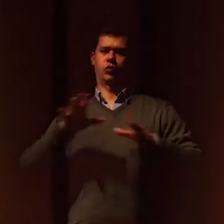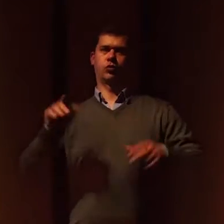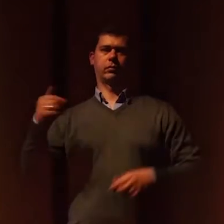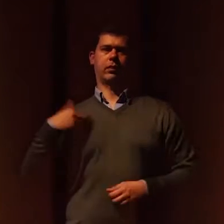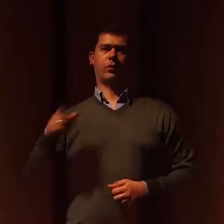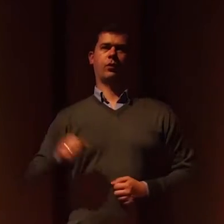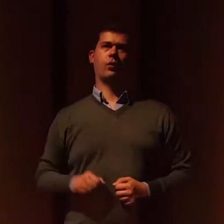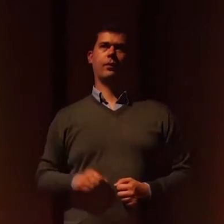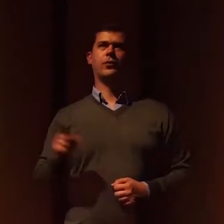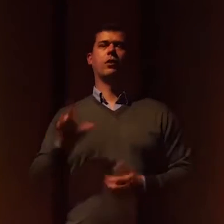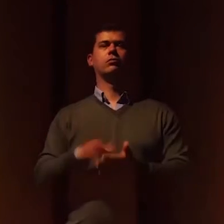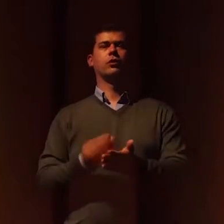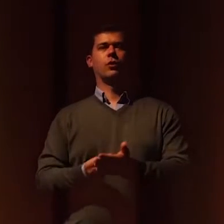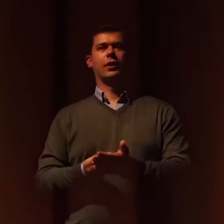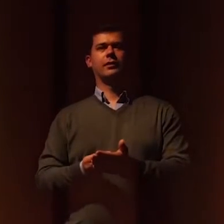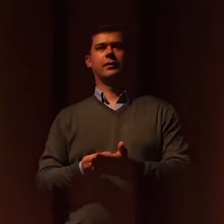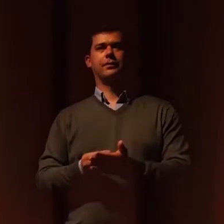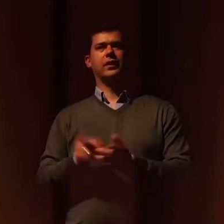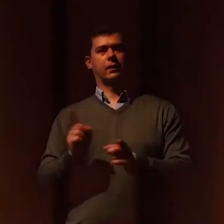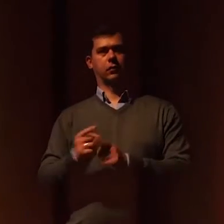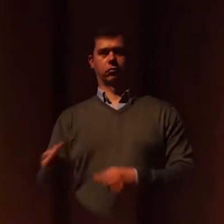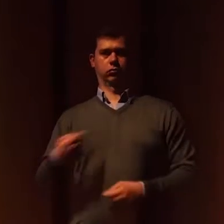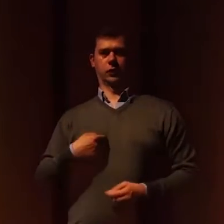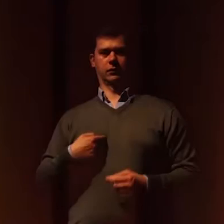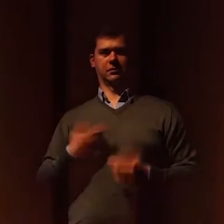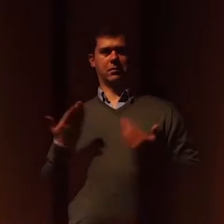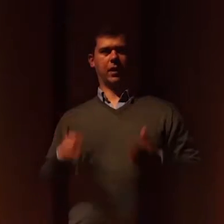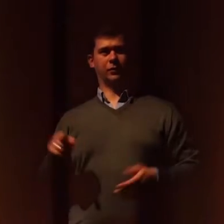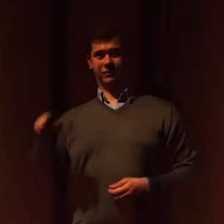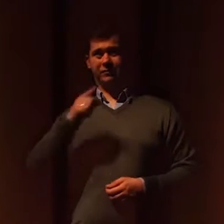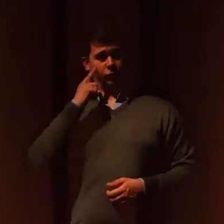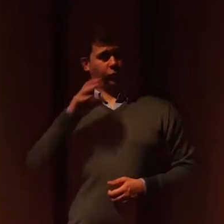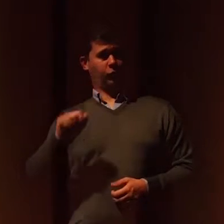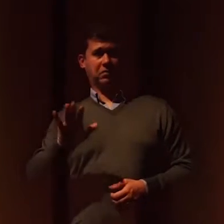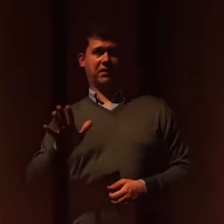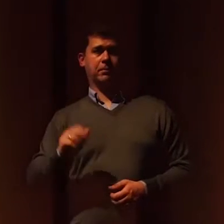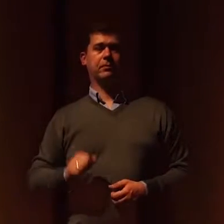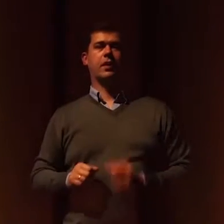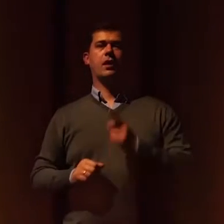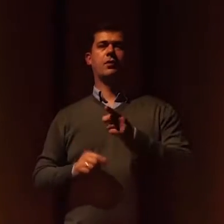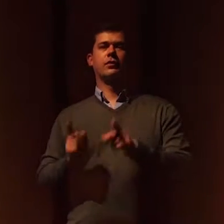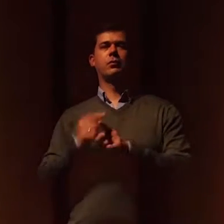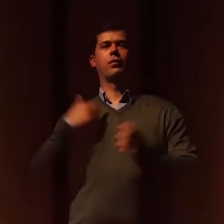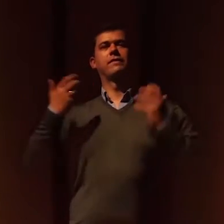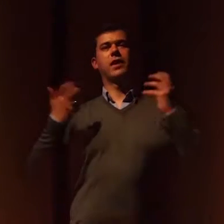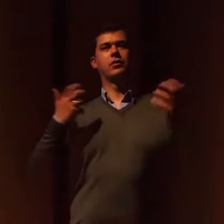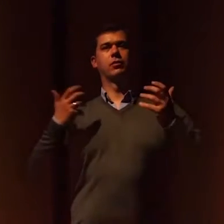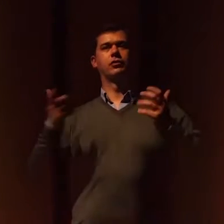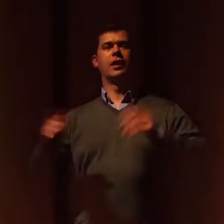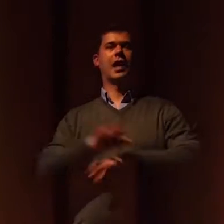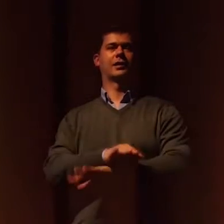omawiany przykład ale on także do mnie trafił nie wiem czy państwo to zauważyli były takie wiadomości o